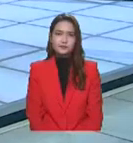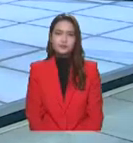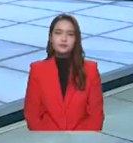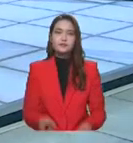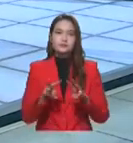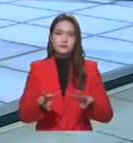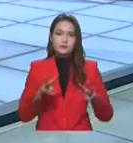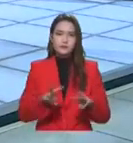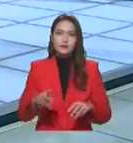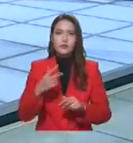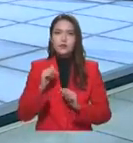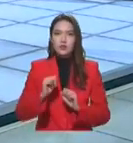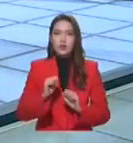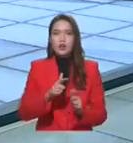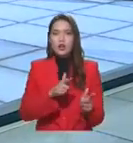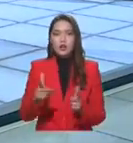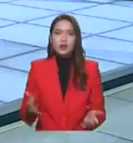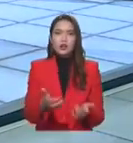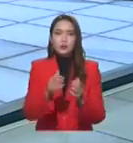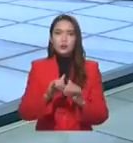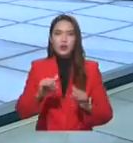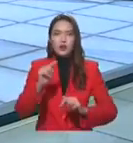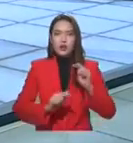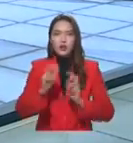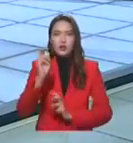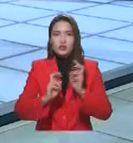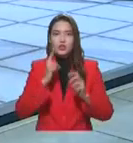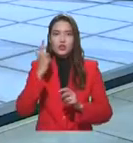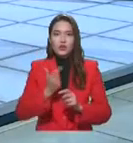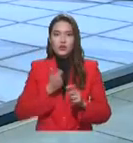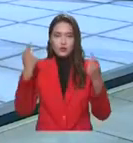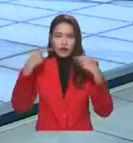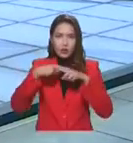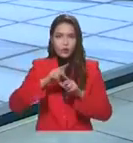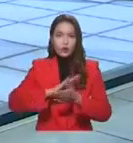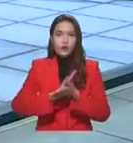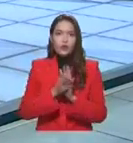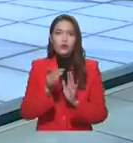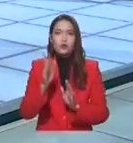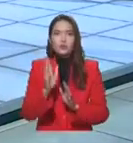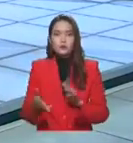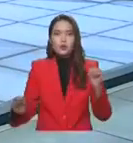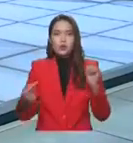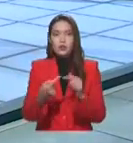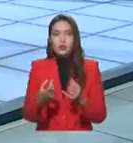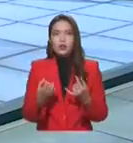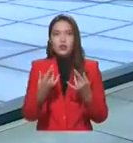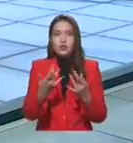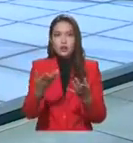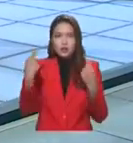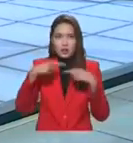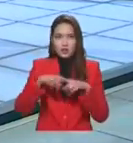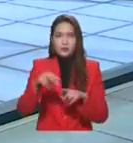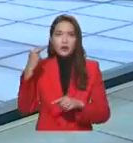Министерство обороны готово поддержать развитие отечественного производства военной техники, но при условии, что она будет соответствовать тех